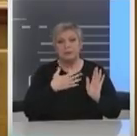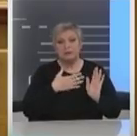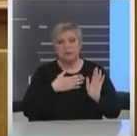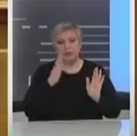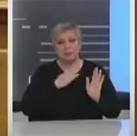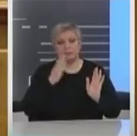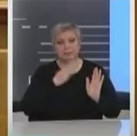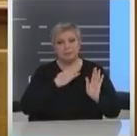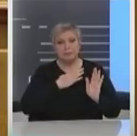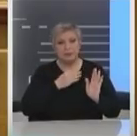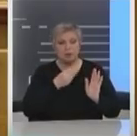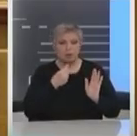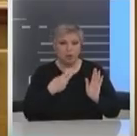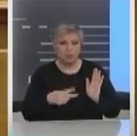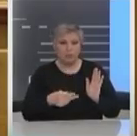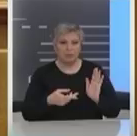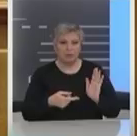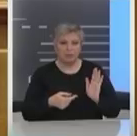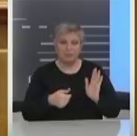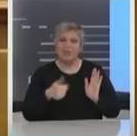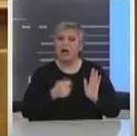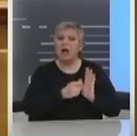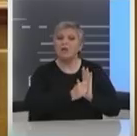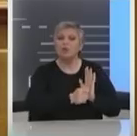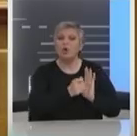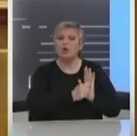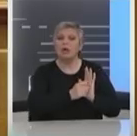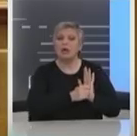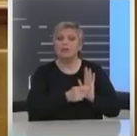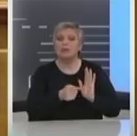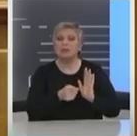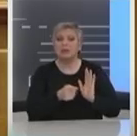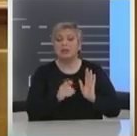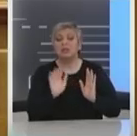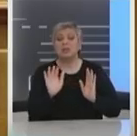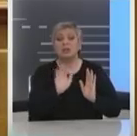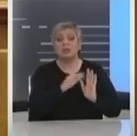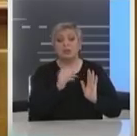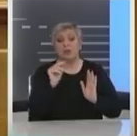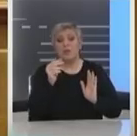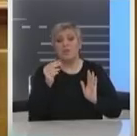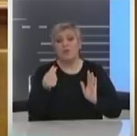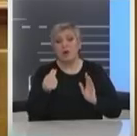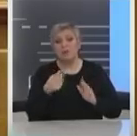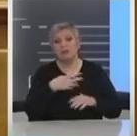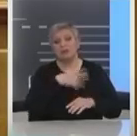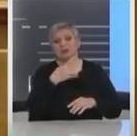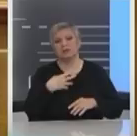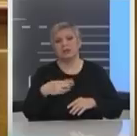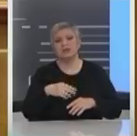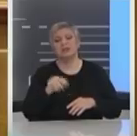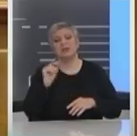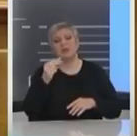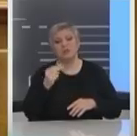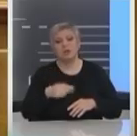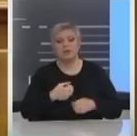διάταξη, κυρίες και κύριοι βουλευτές του ΣΥΡΙΖΑ και των ΑΝΕΛ? Η διάταξη αυτή επιτρέπει στα ίδια